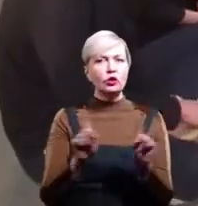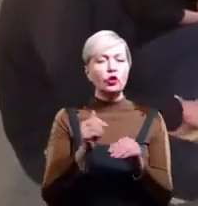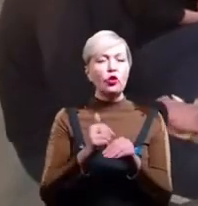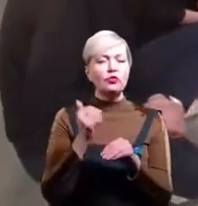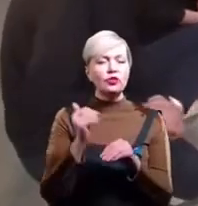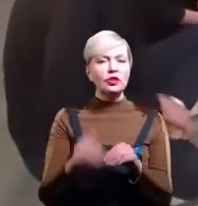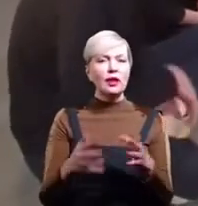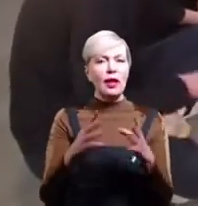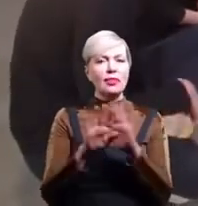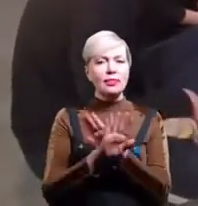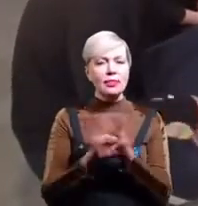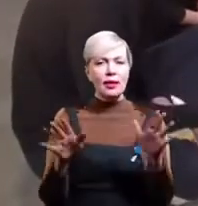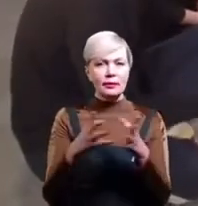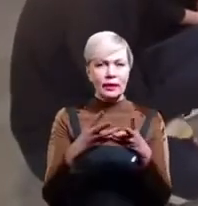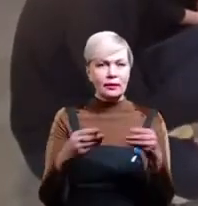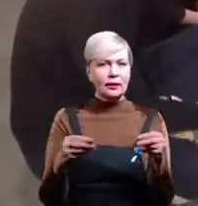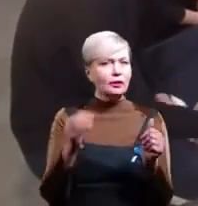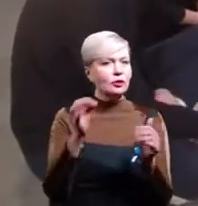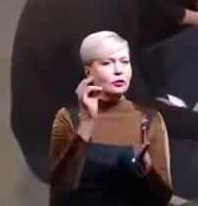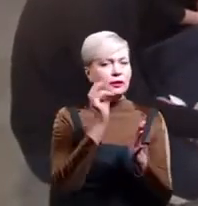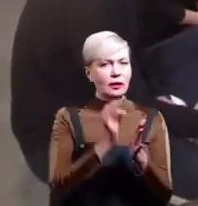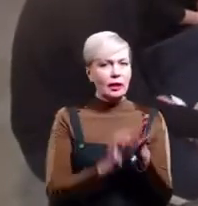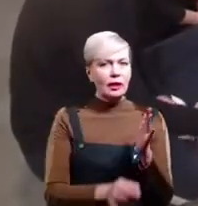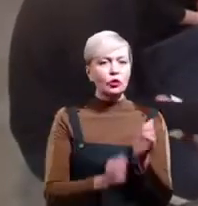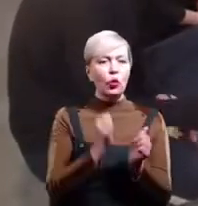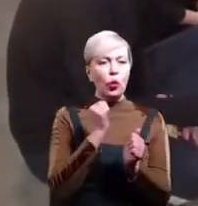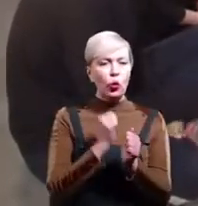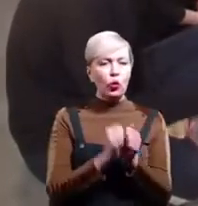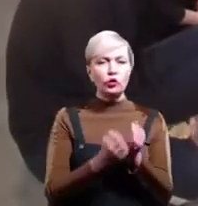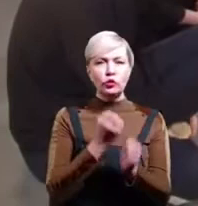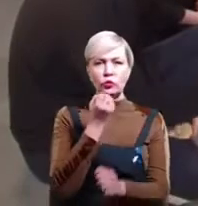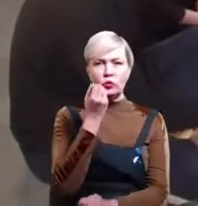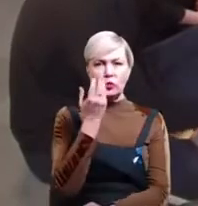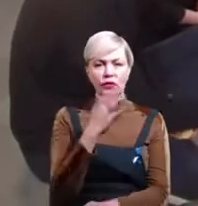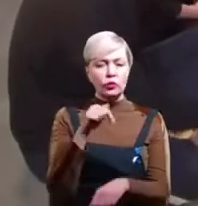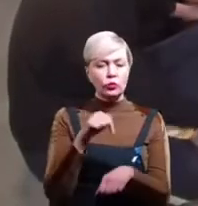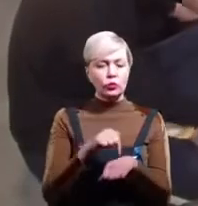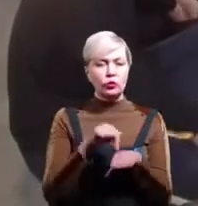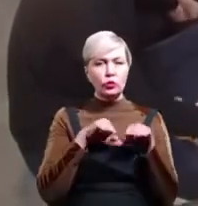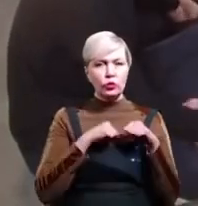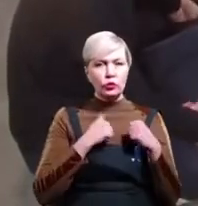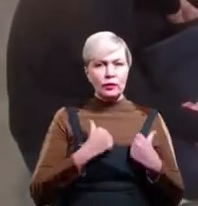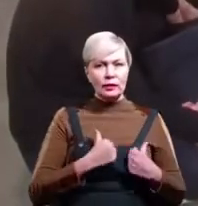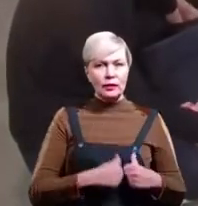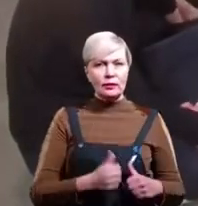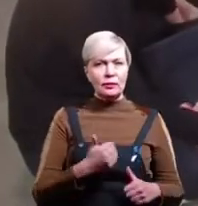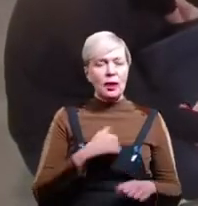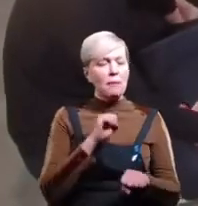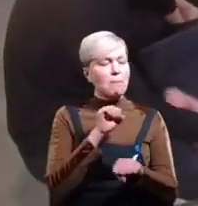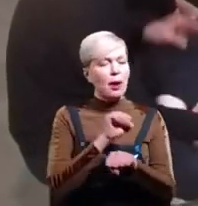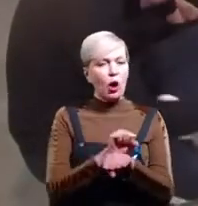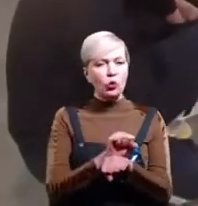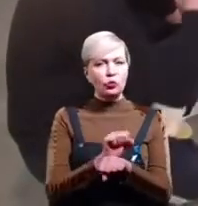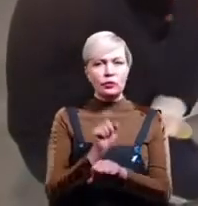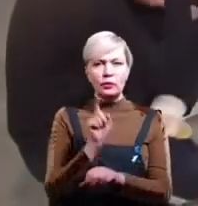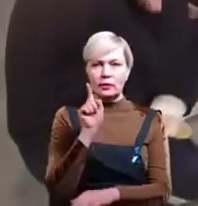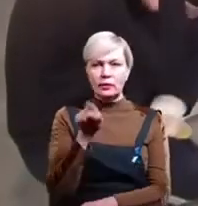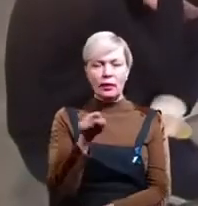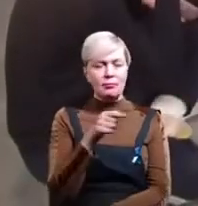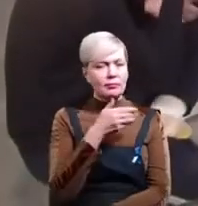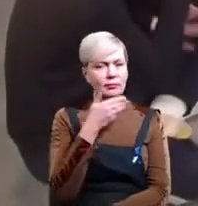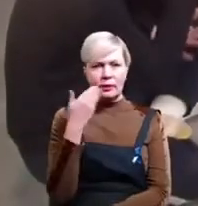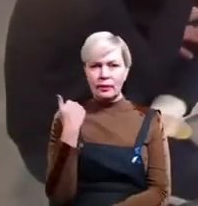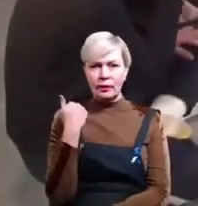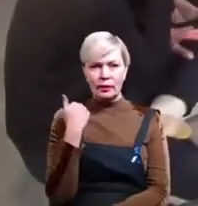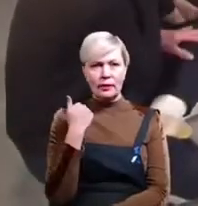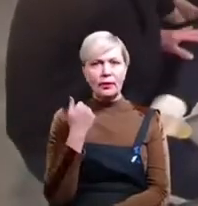згасати, сразу начинаете кожну квітку чую серцем я. То есть там нет паузы у вас. Угу. Давайте